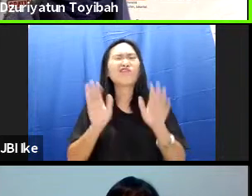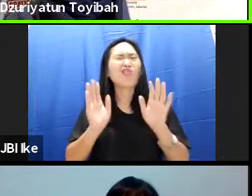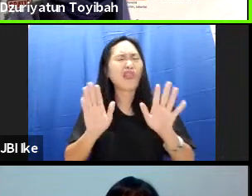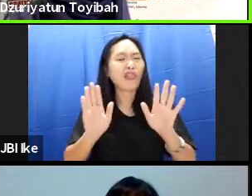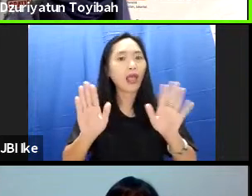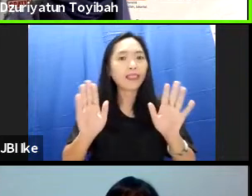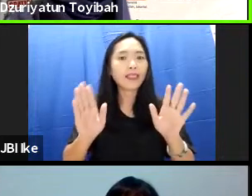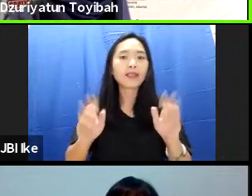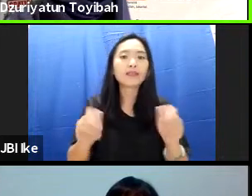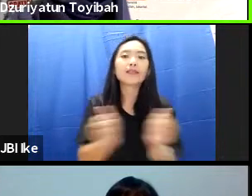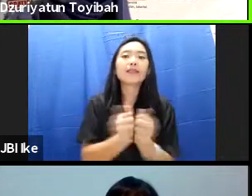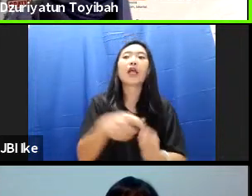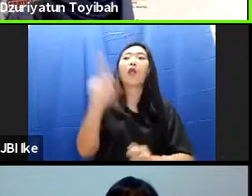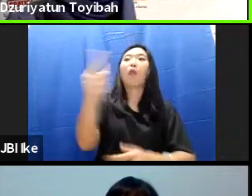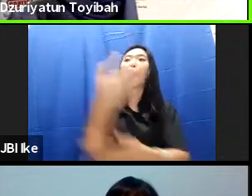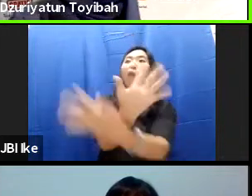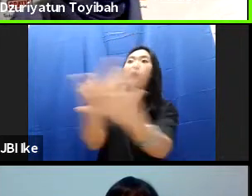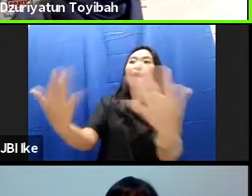karena memang sekarang